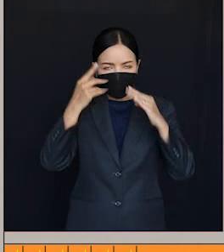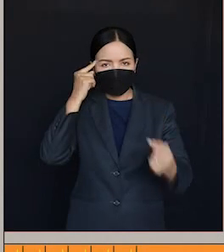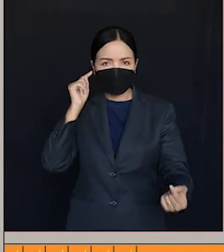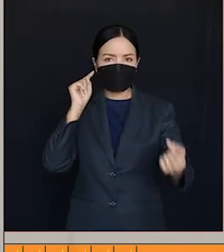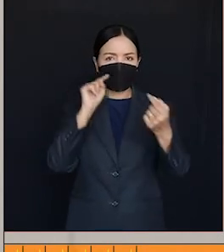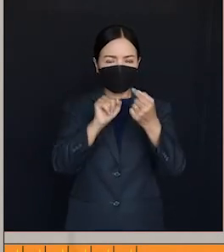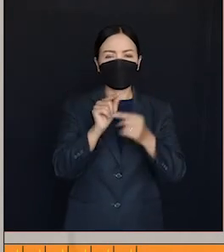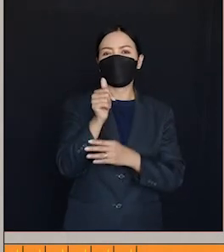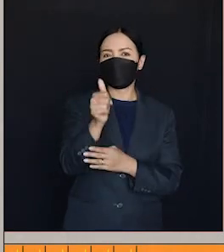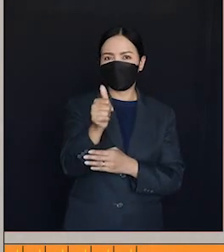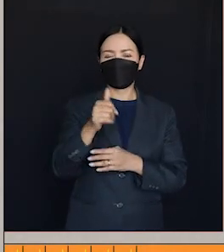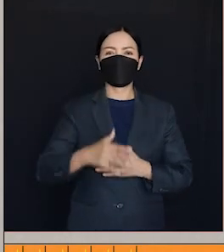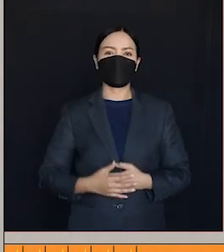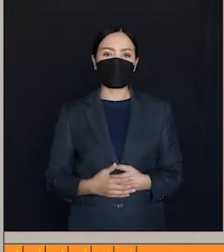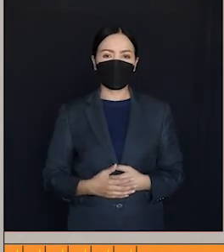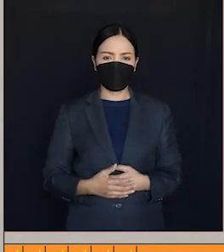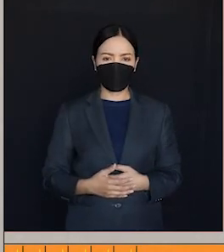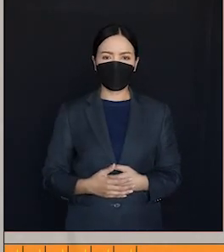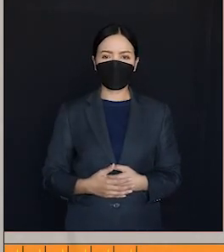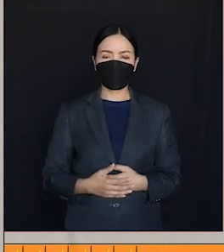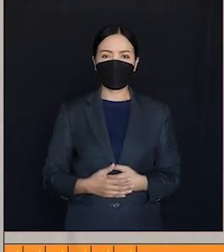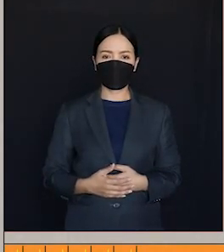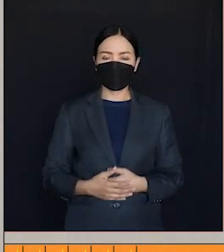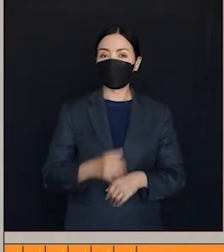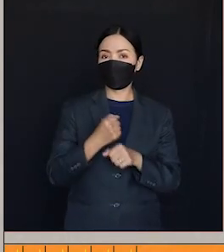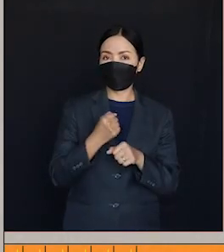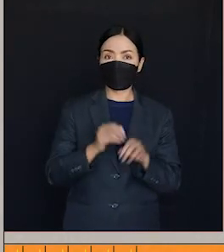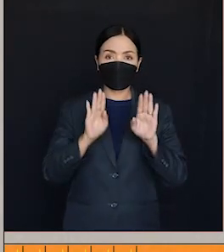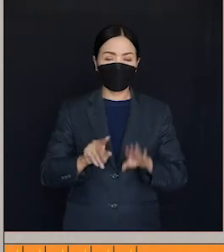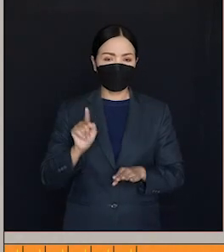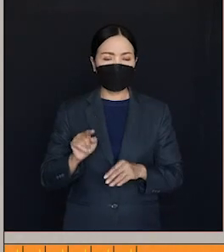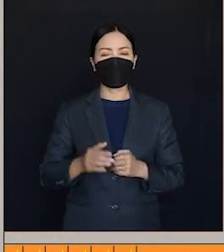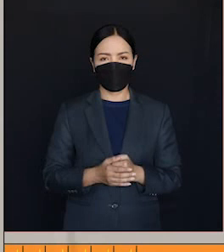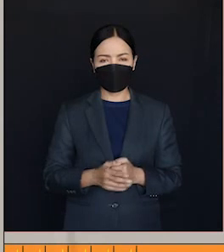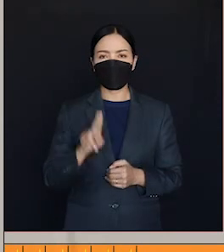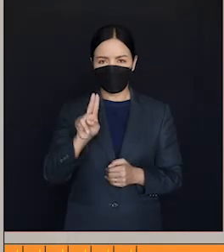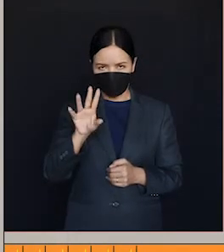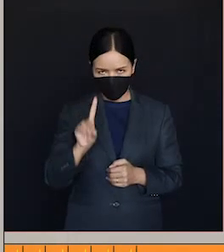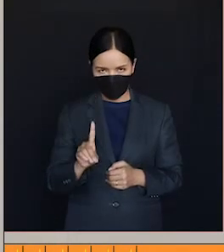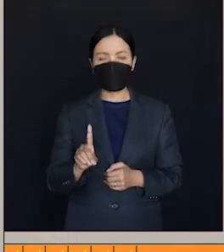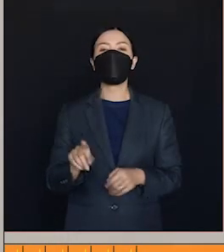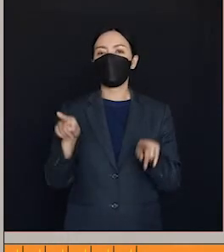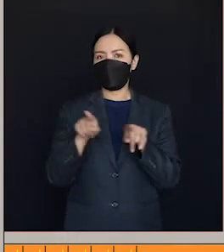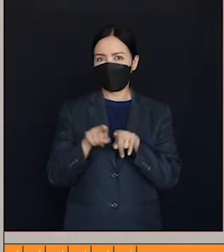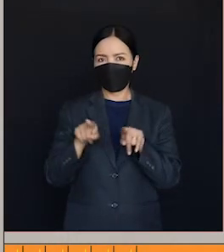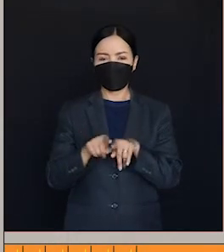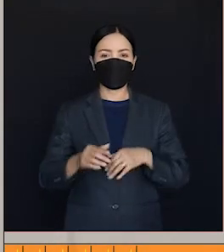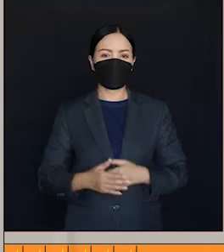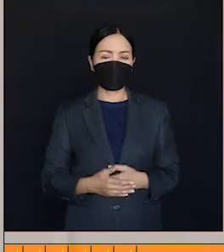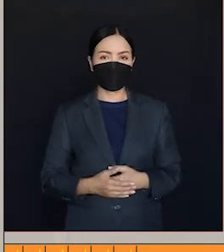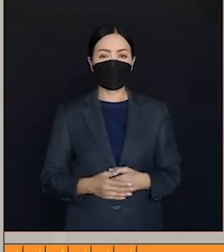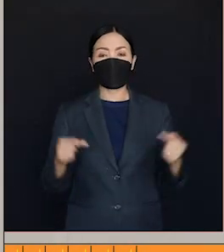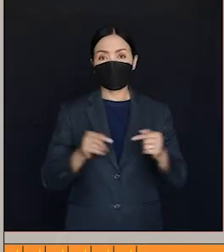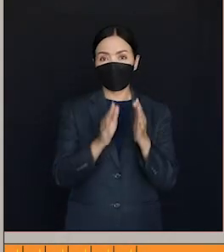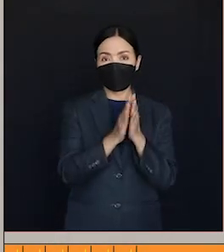าถึงได้อีกต่างหากนะคะถือว่าการทำแบบนี้เป็น universal design ทีนี้หนังสือ